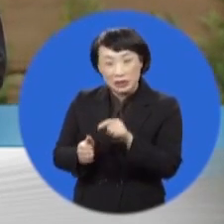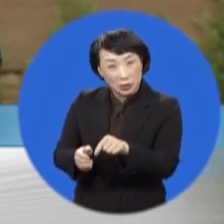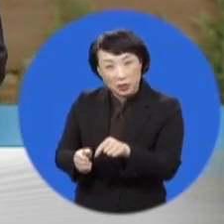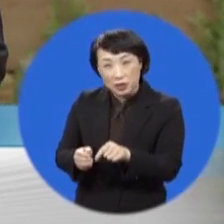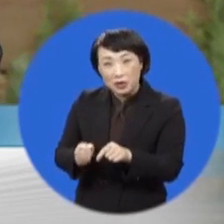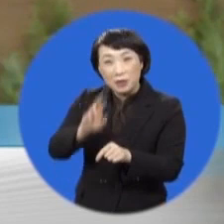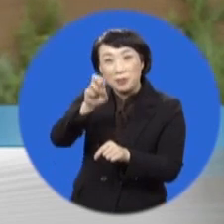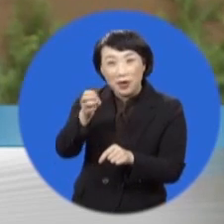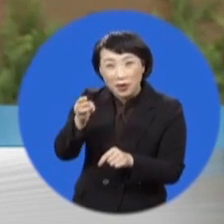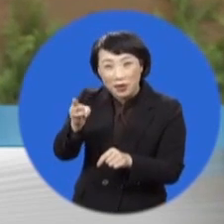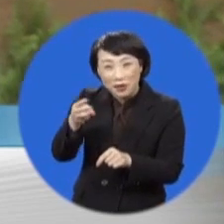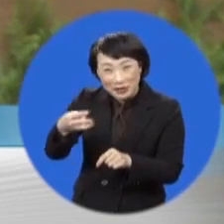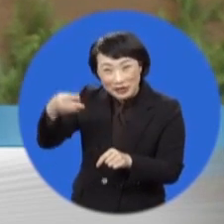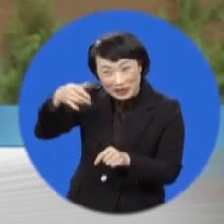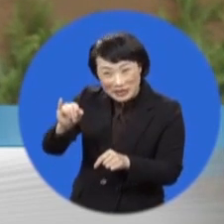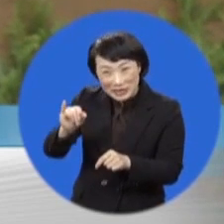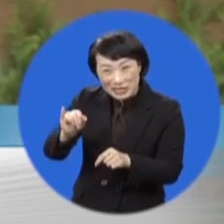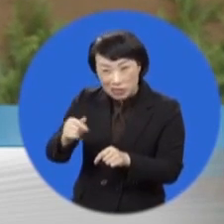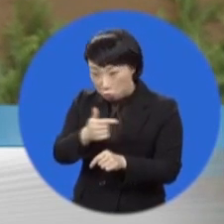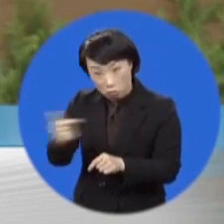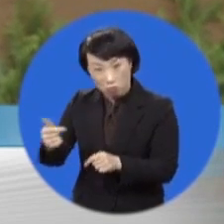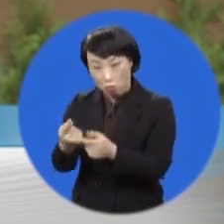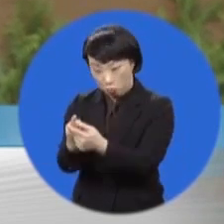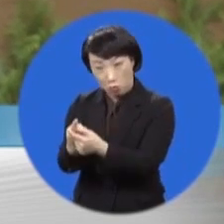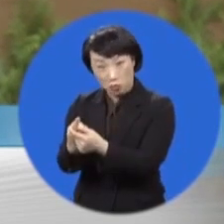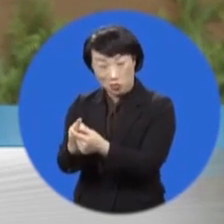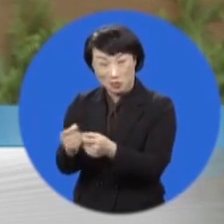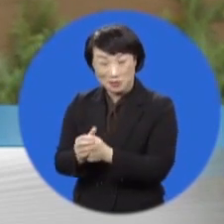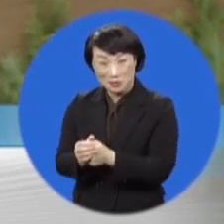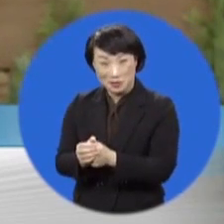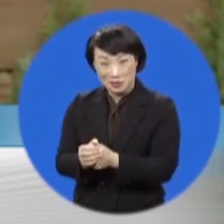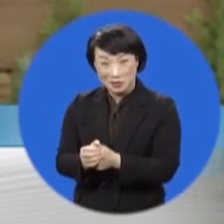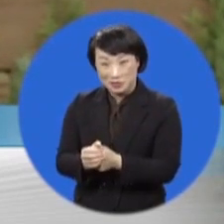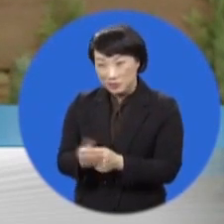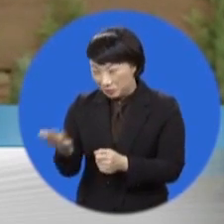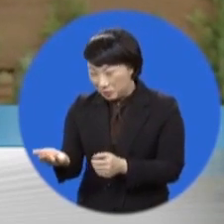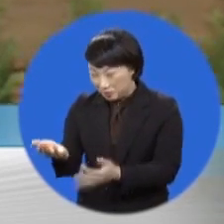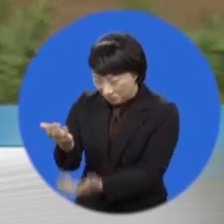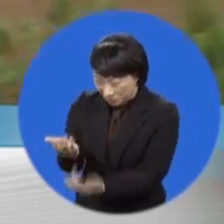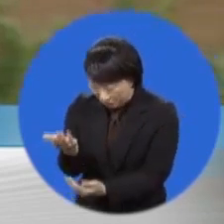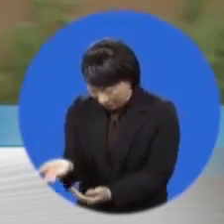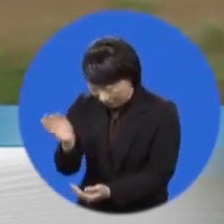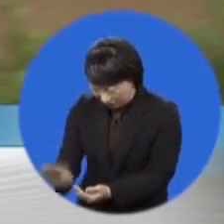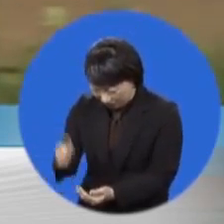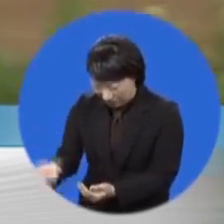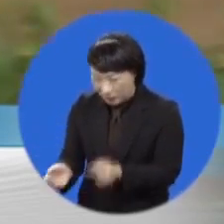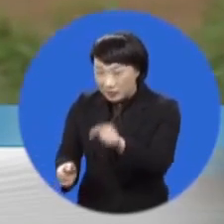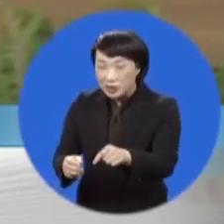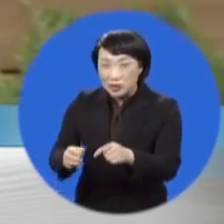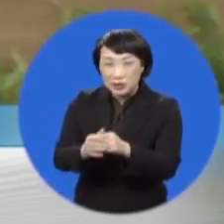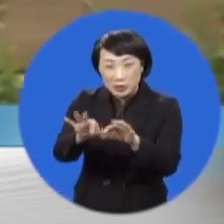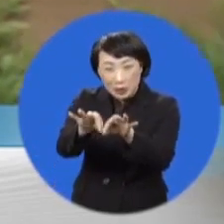가지고 멸치는 조그만 너만 넣어 손가락 말하지 마 꼭 가지 뭐 거기다